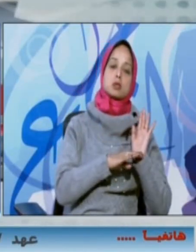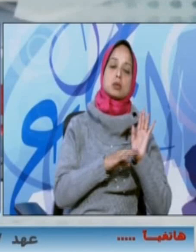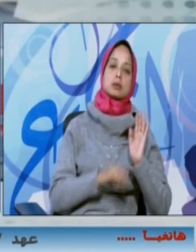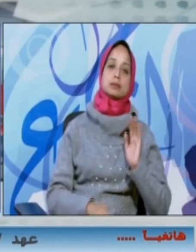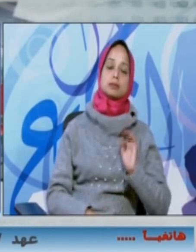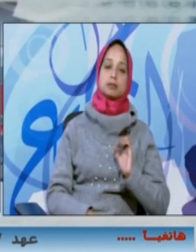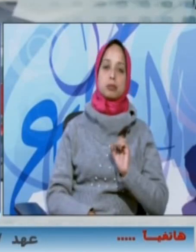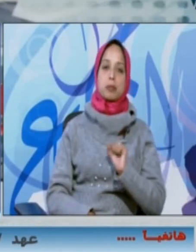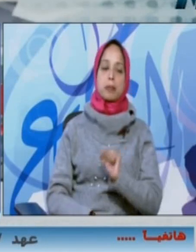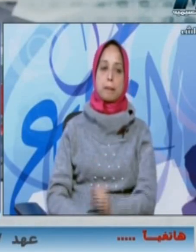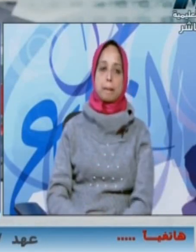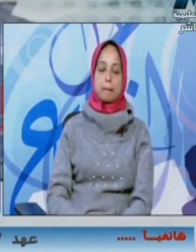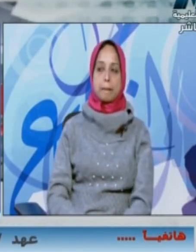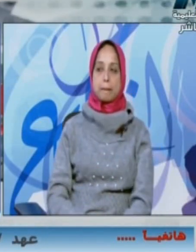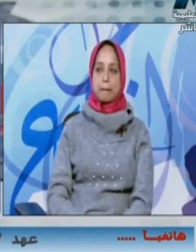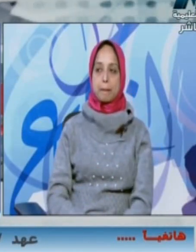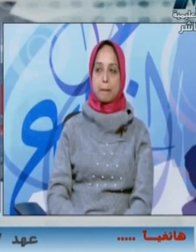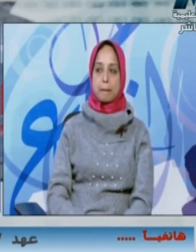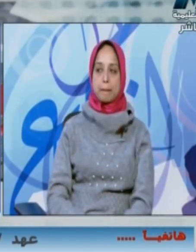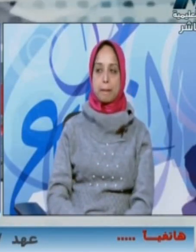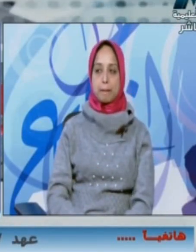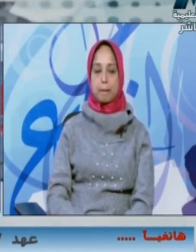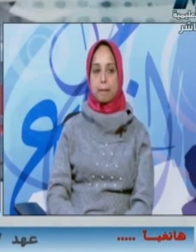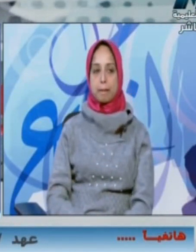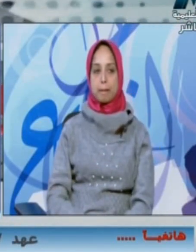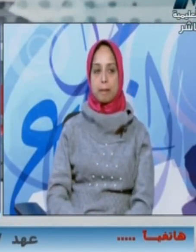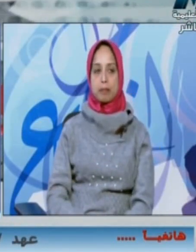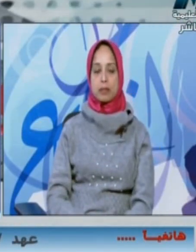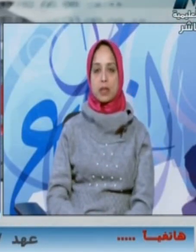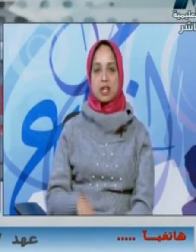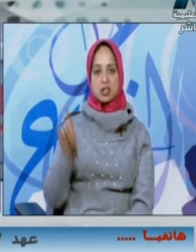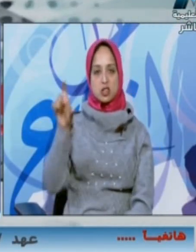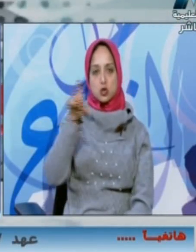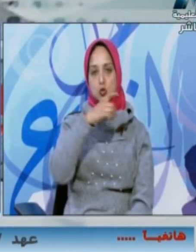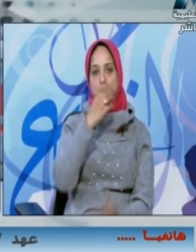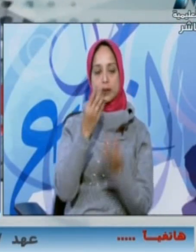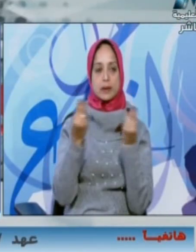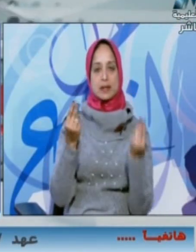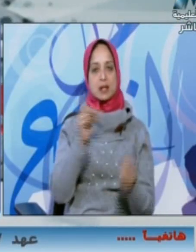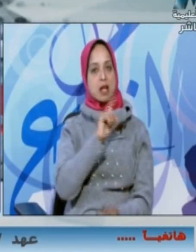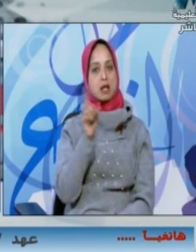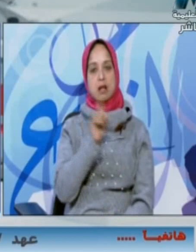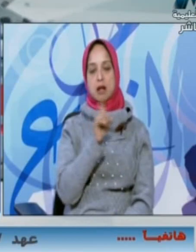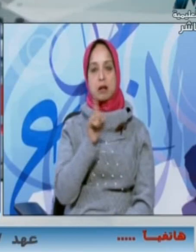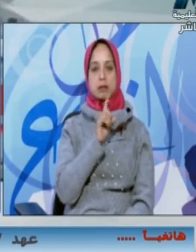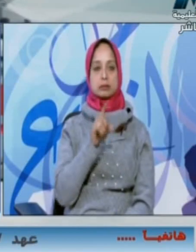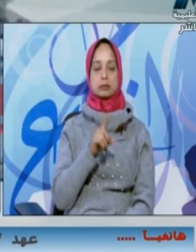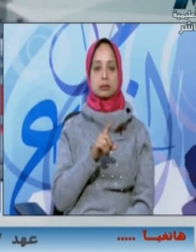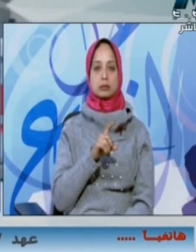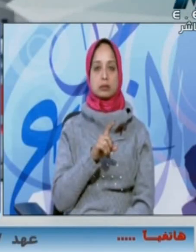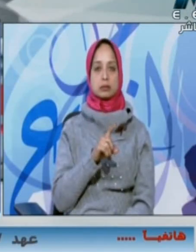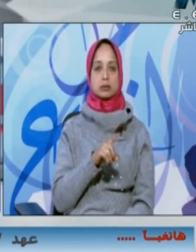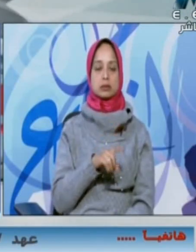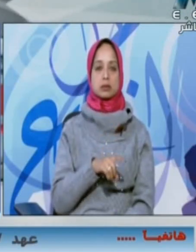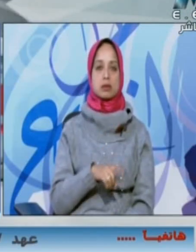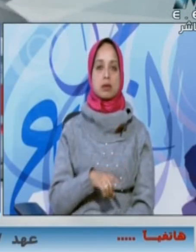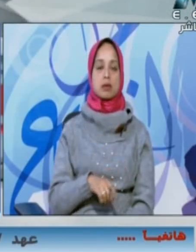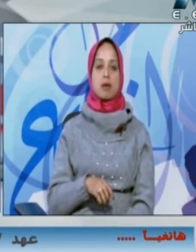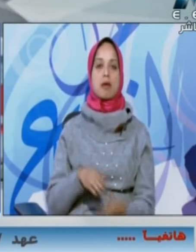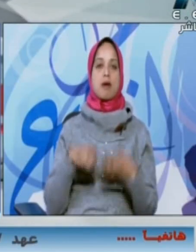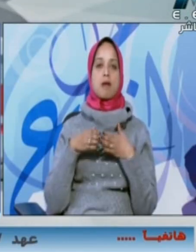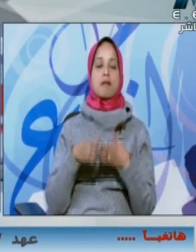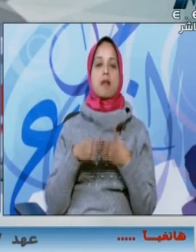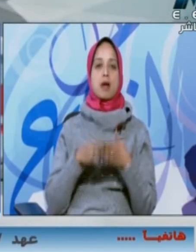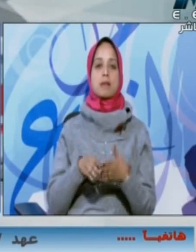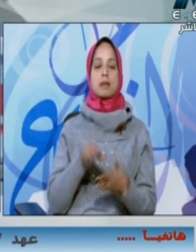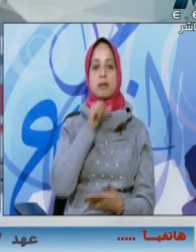حدث فيه تاريخ، بيكون يعني كذا حدث في التاريخ نفسه. لا بالعكس، انت ما عندكش فيه تواريخ كتيرة غير التواريخ في الحملة الفرنسية بتاعت الشهور،